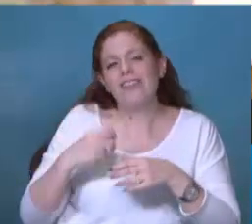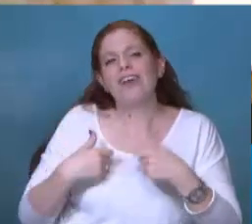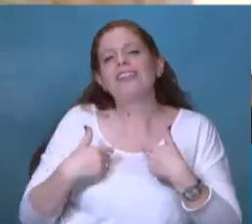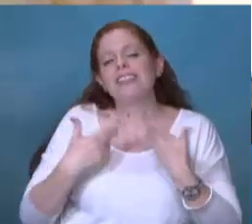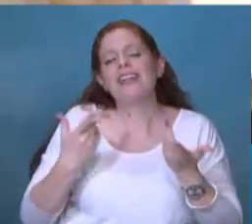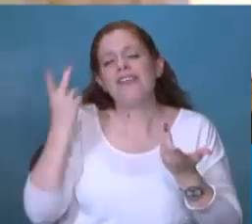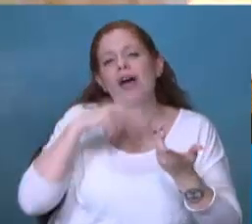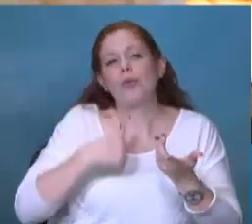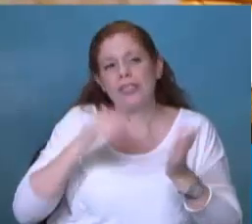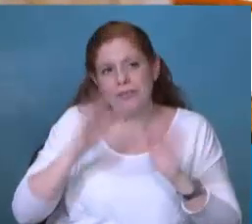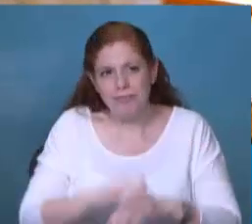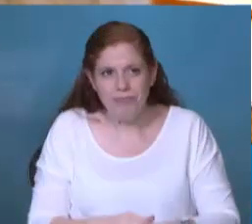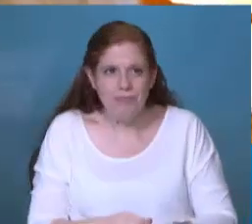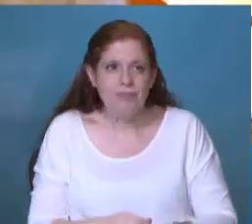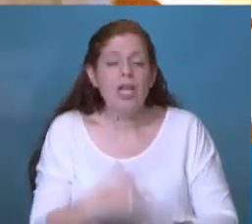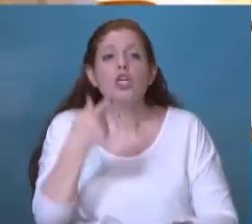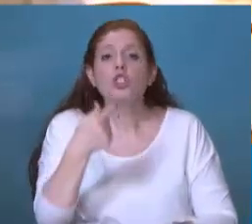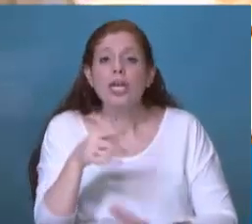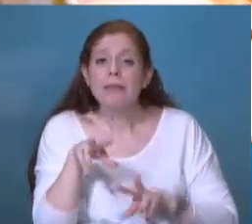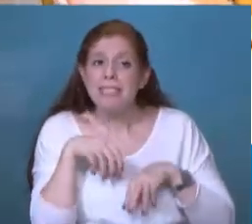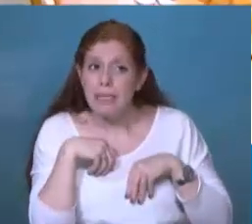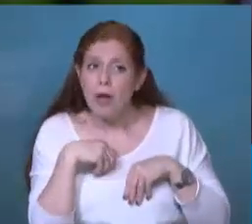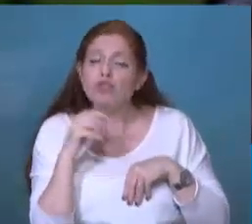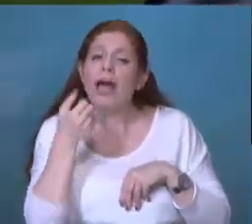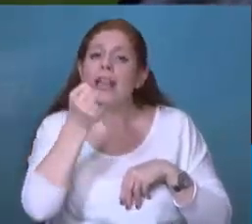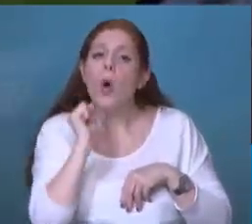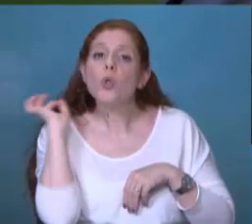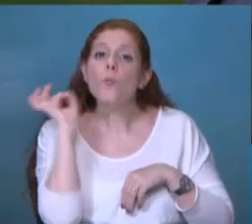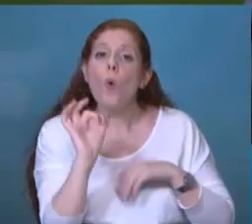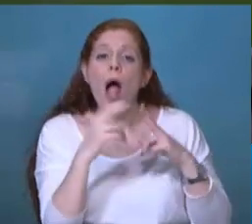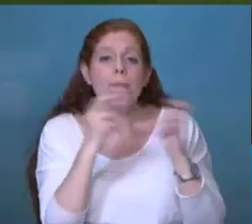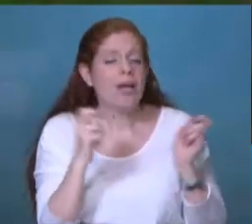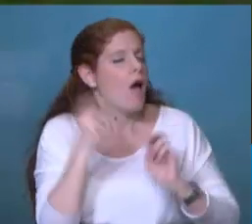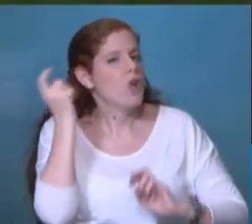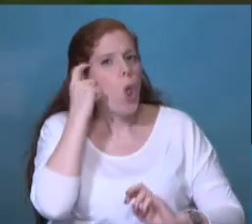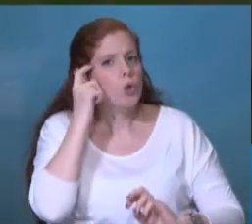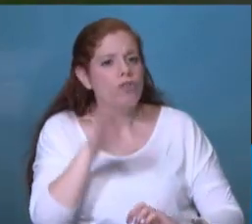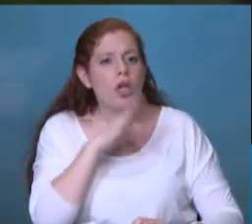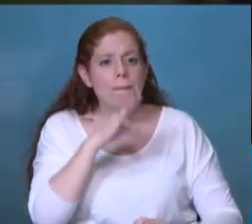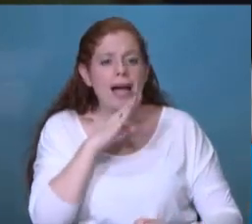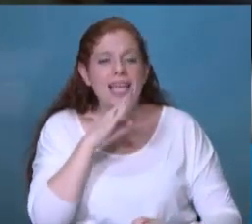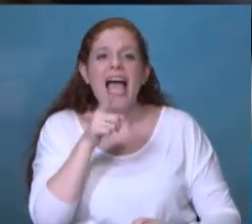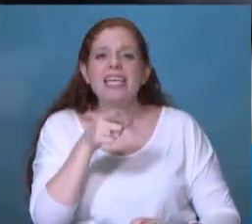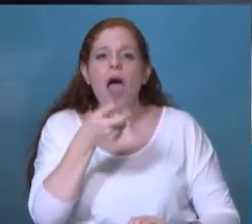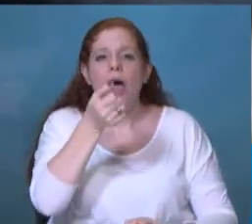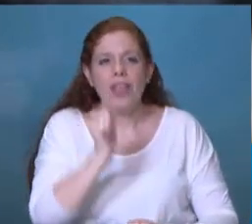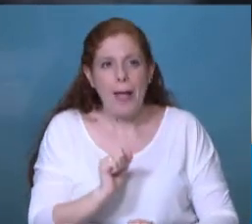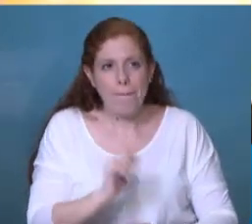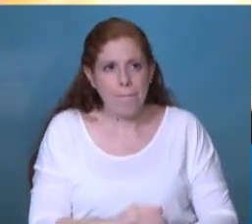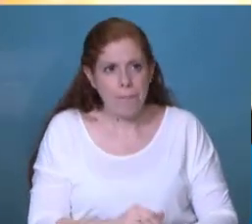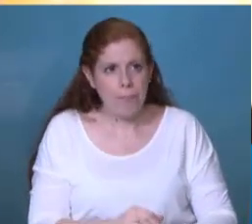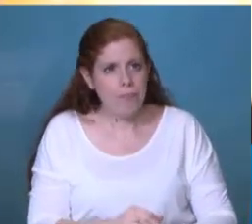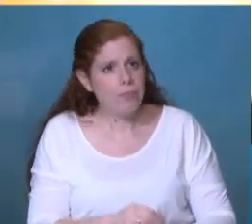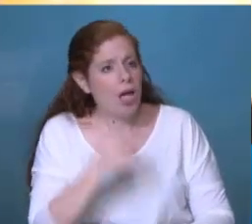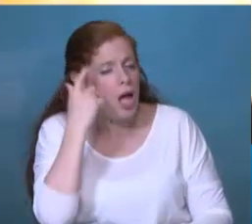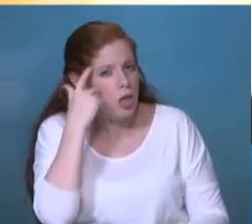me. ג'ן מסכימה שהתיירות פוגעת בעיר, אבל אינה חושבת שהבעיה היא התיירים. I think that in terms